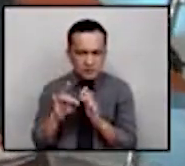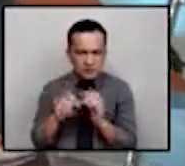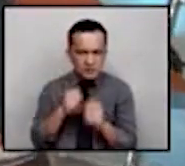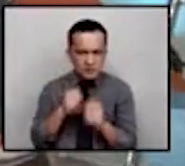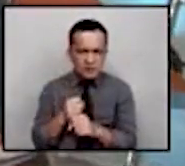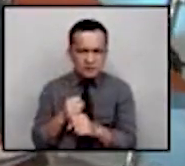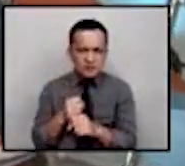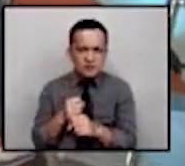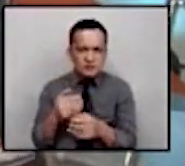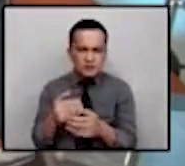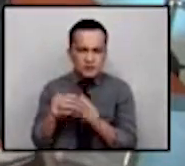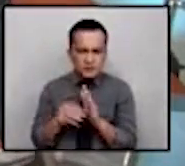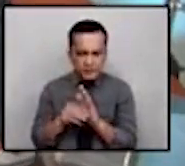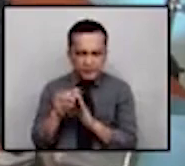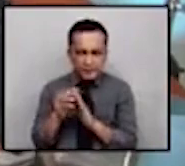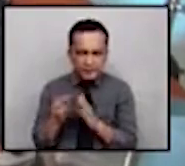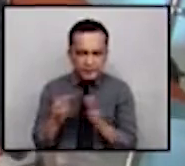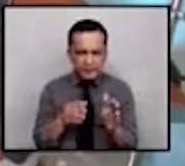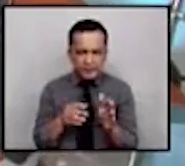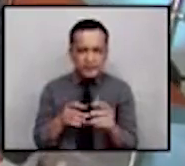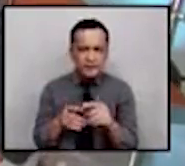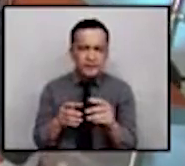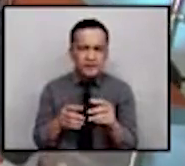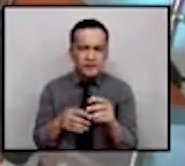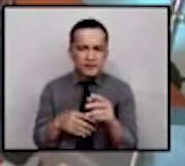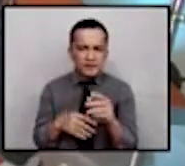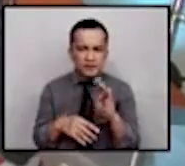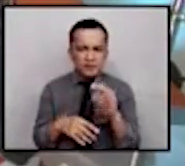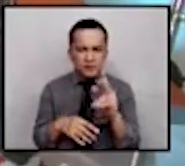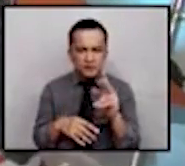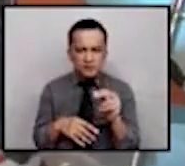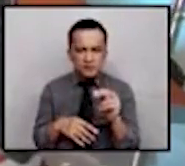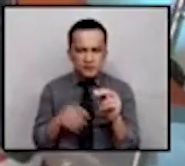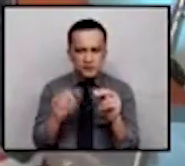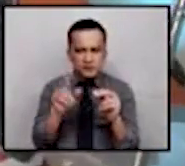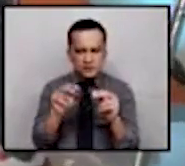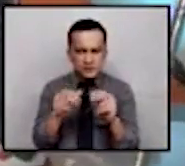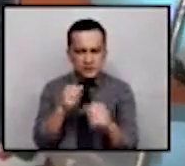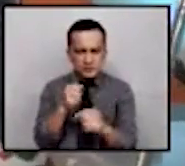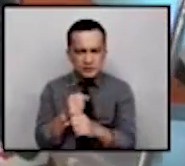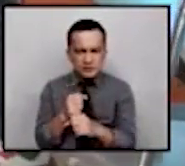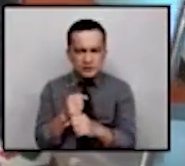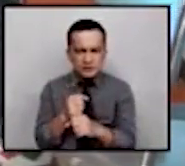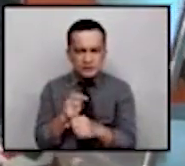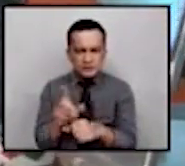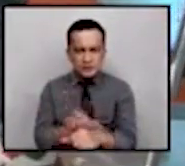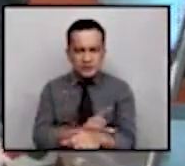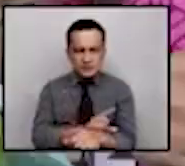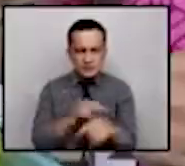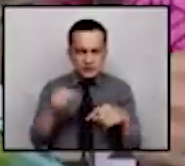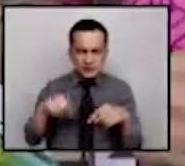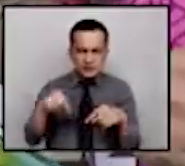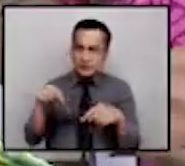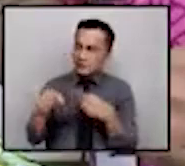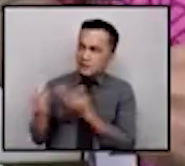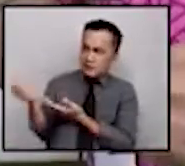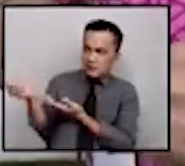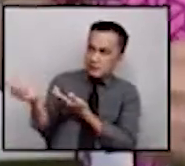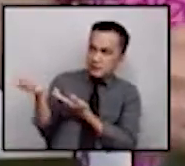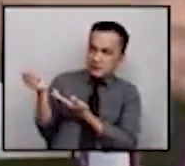Okay. So yung buffoon 13 years. Ah, so, okay. Ang pinakamatagal is this ano, so, this breed. Nila